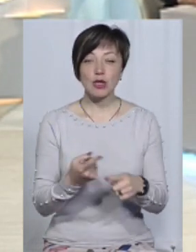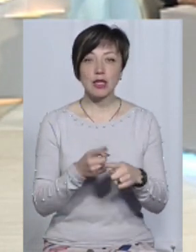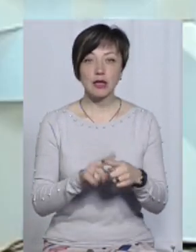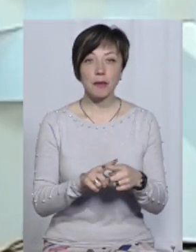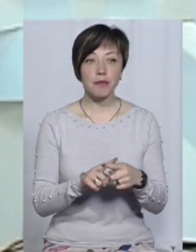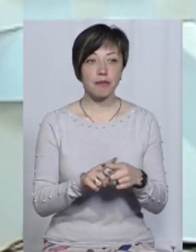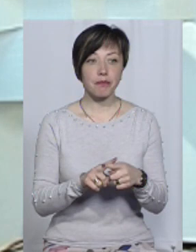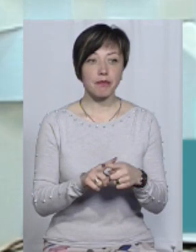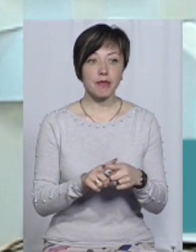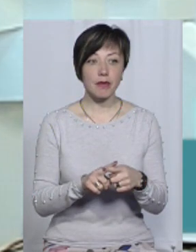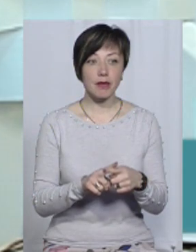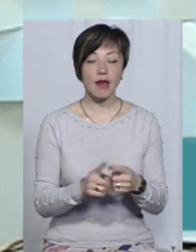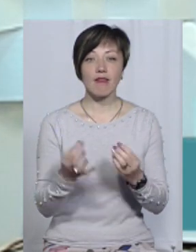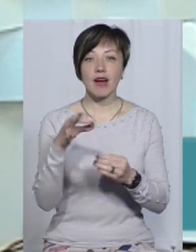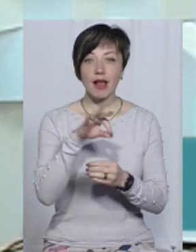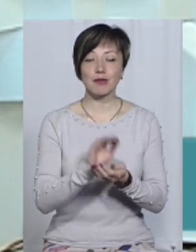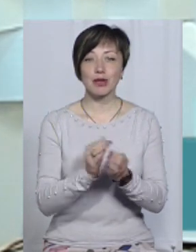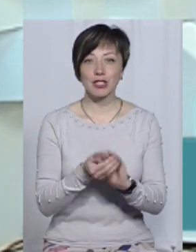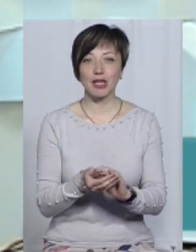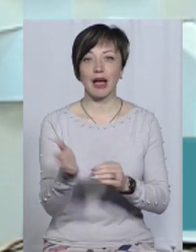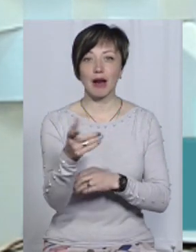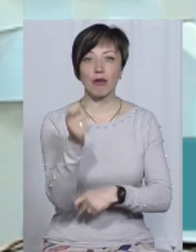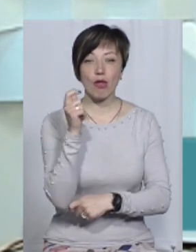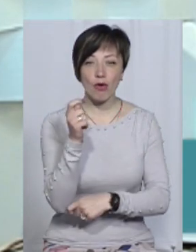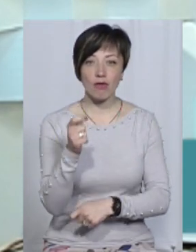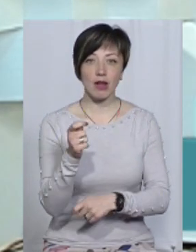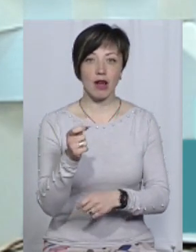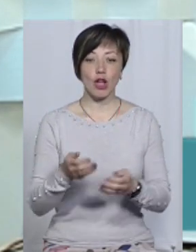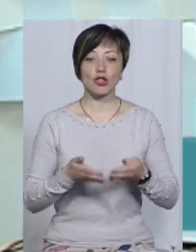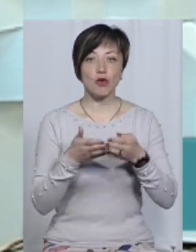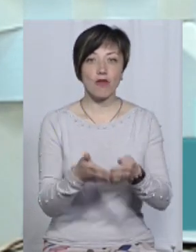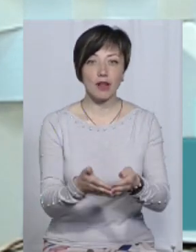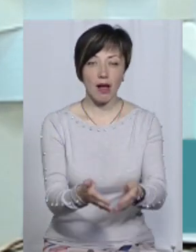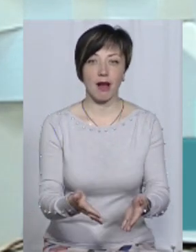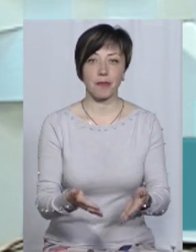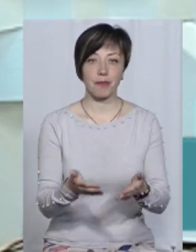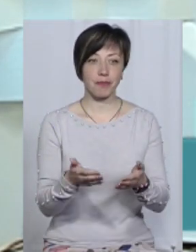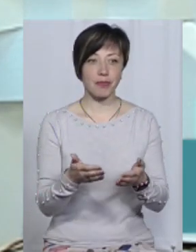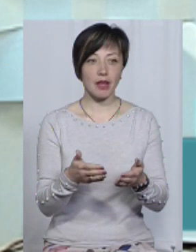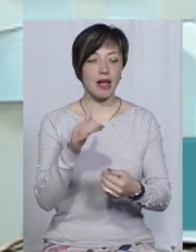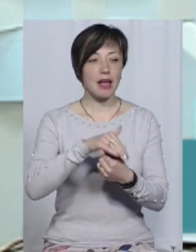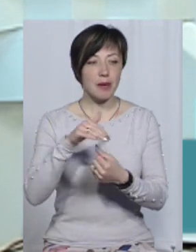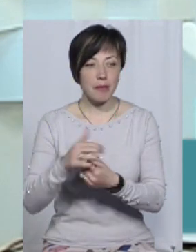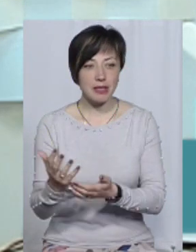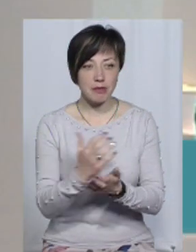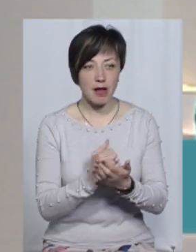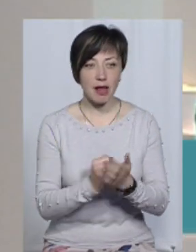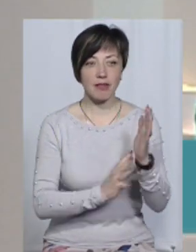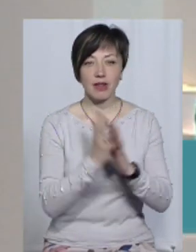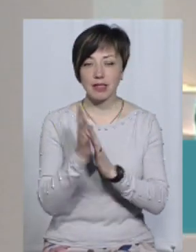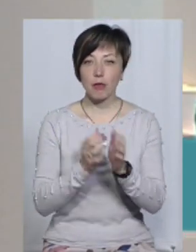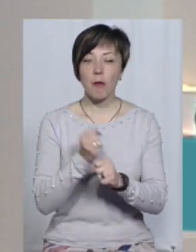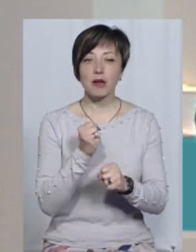самота, ось тут ті варенички, пиріжки, риболовля, катання на човнах, гриби збирати в